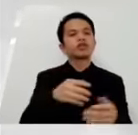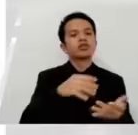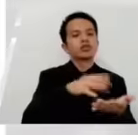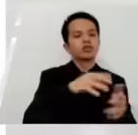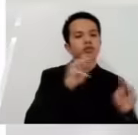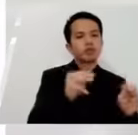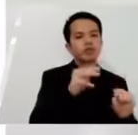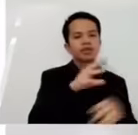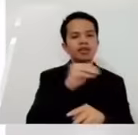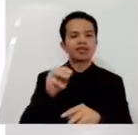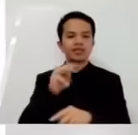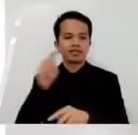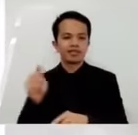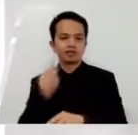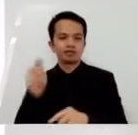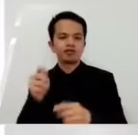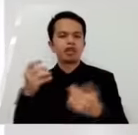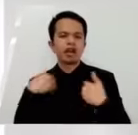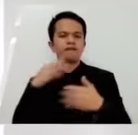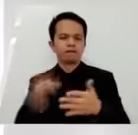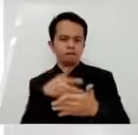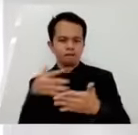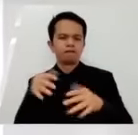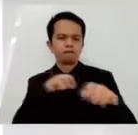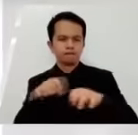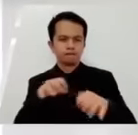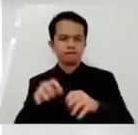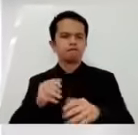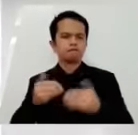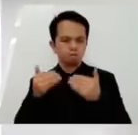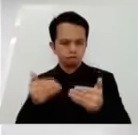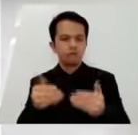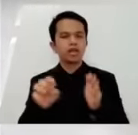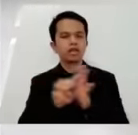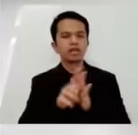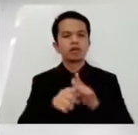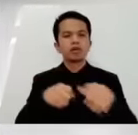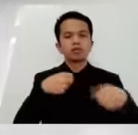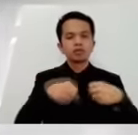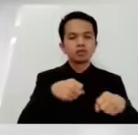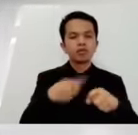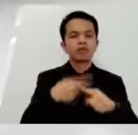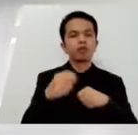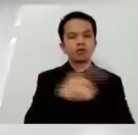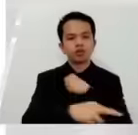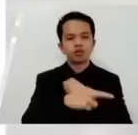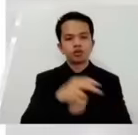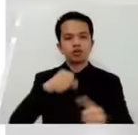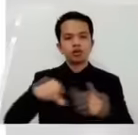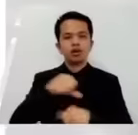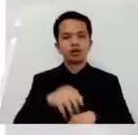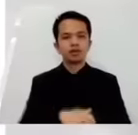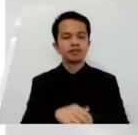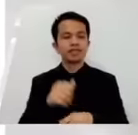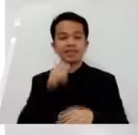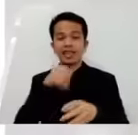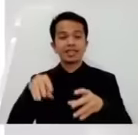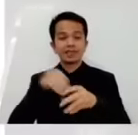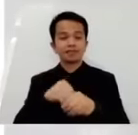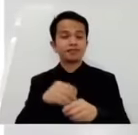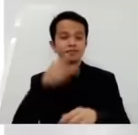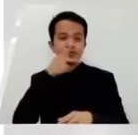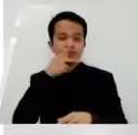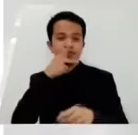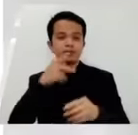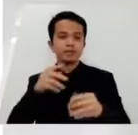pa rin ituloy ang ilang nakischedule na aktibidad gaya ng mga palaro ng regional association. Hindi sakop ng utos sa mga pribadong paaralan,